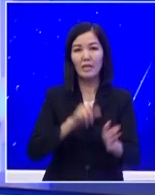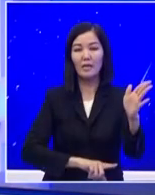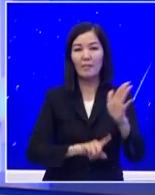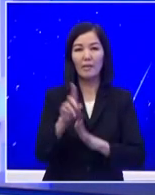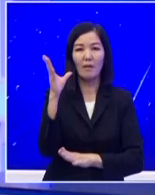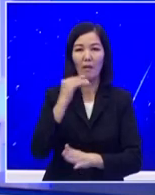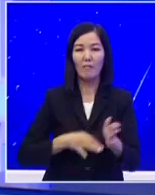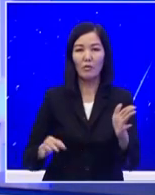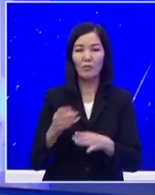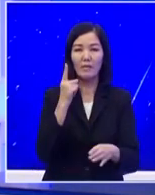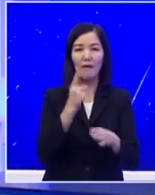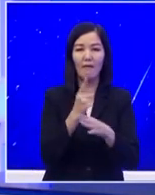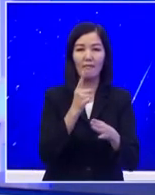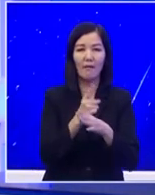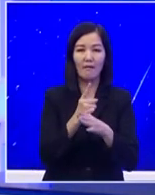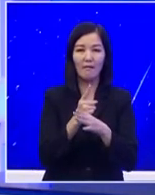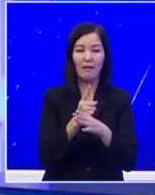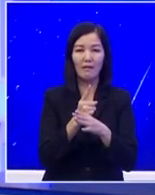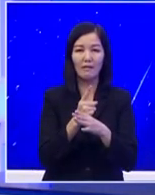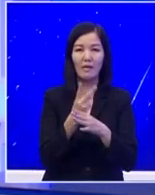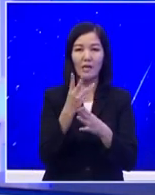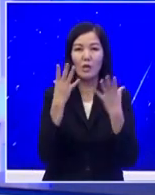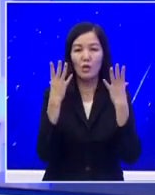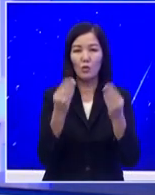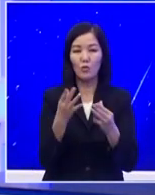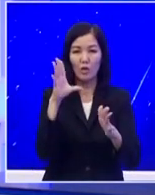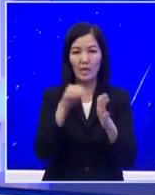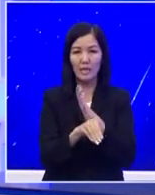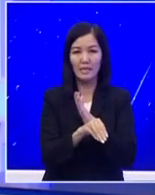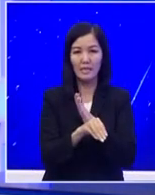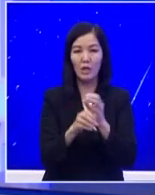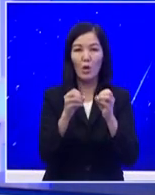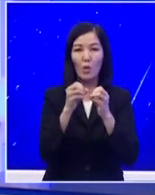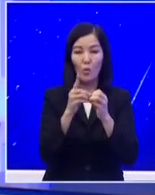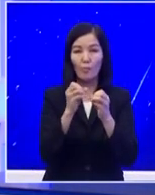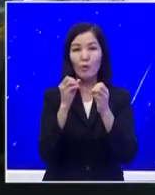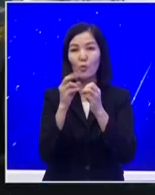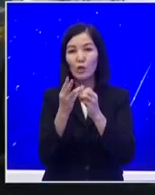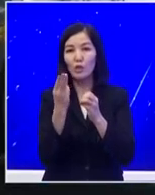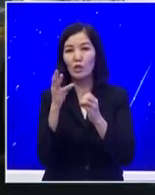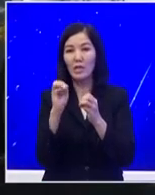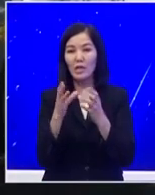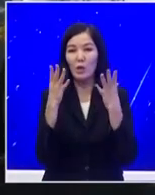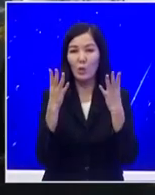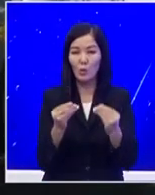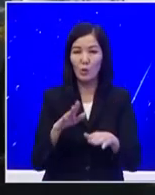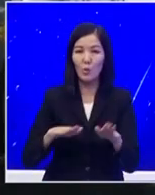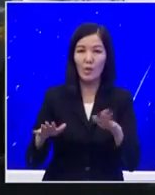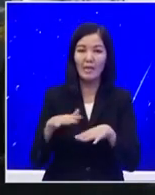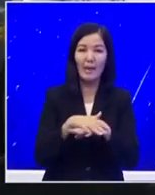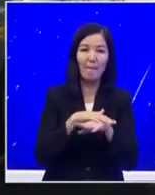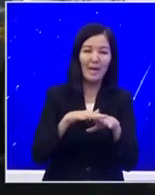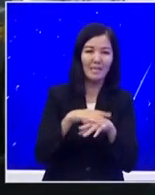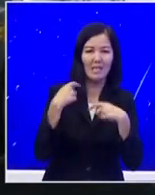Ертеңнен бастап Алматы облысында қатаң режимдегі 2 күндік карантин енгізді. Яғни 11-12 шілде күндері өңірдегі